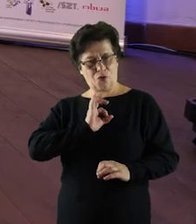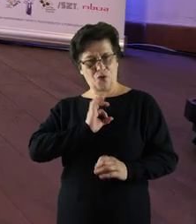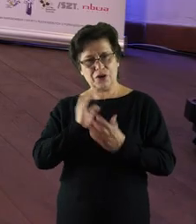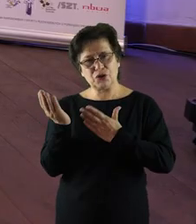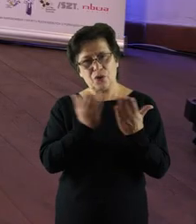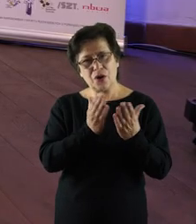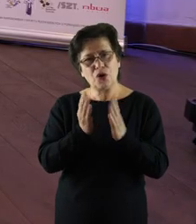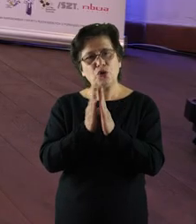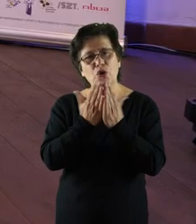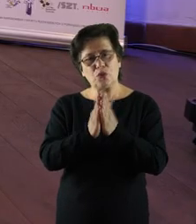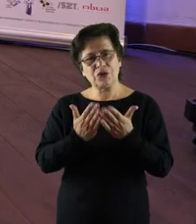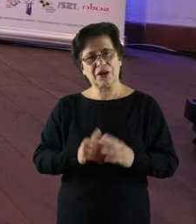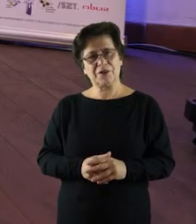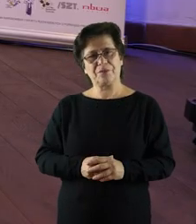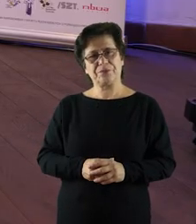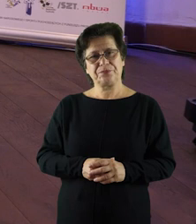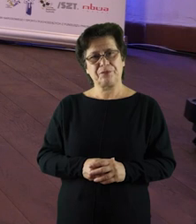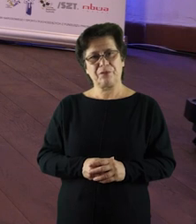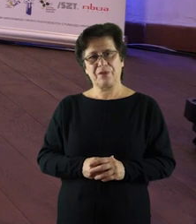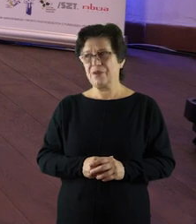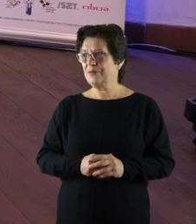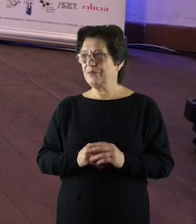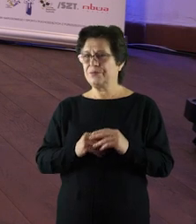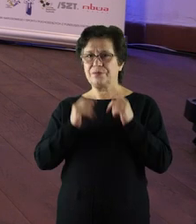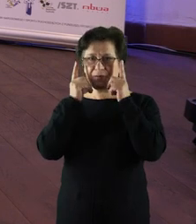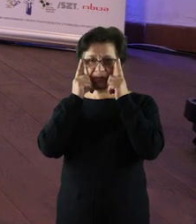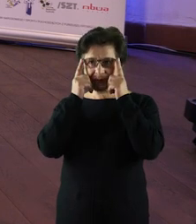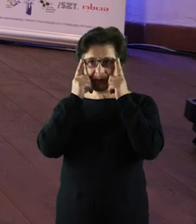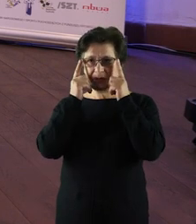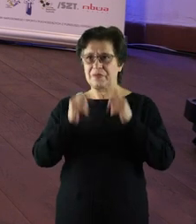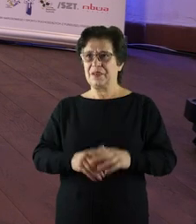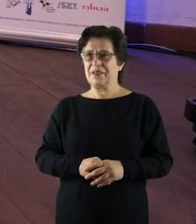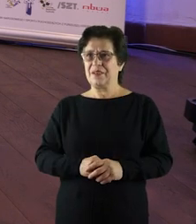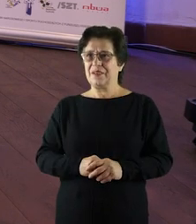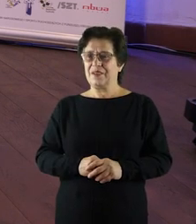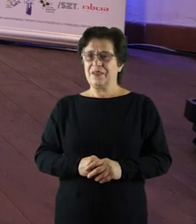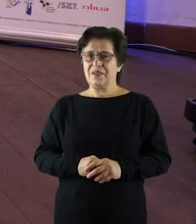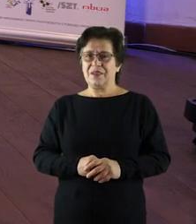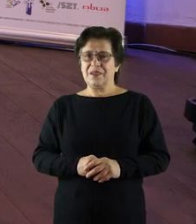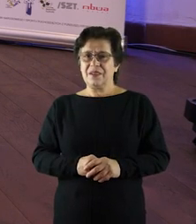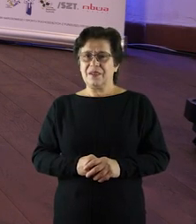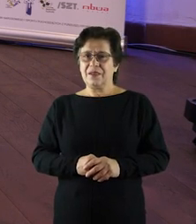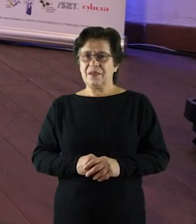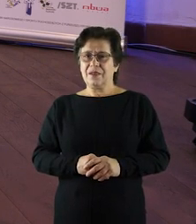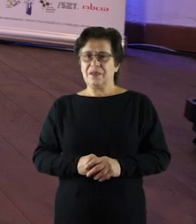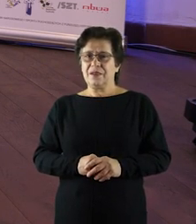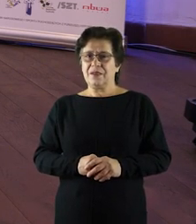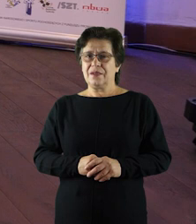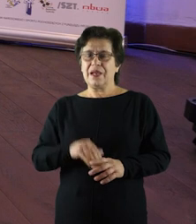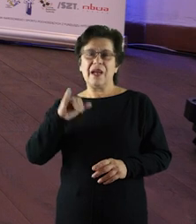pytanie. Może teraz spójrzmy w tę stronę i... Tak? Proszę. Jaki jest ulubiony